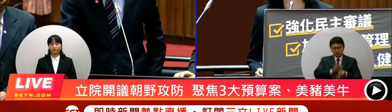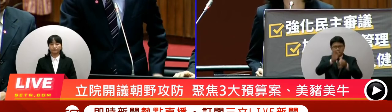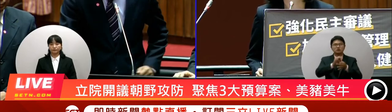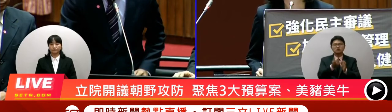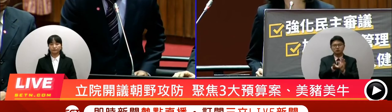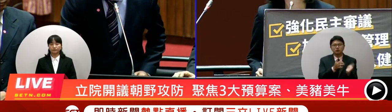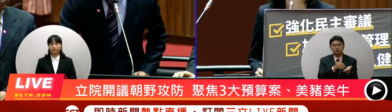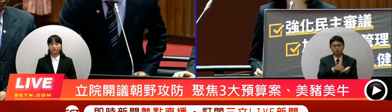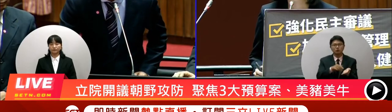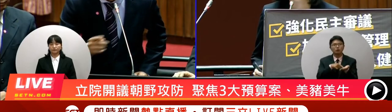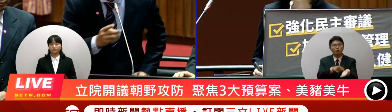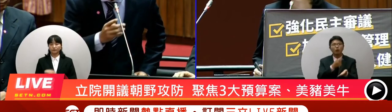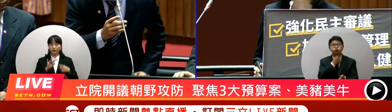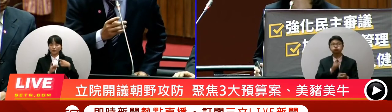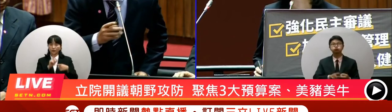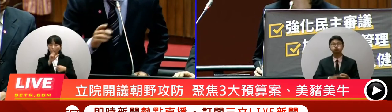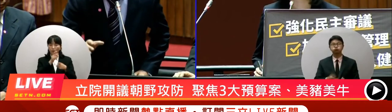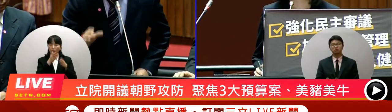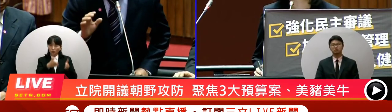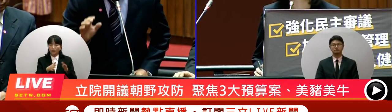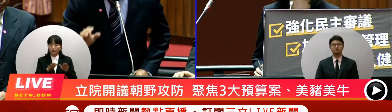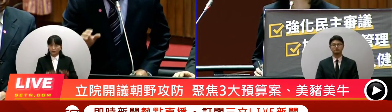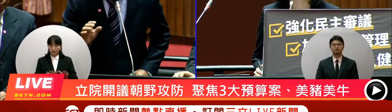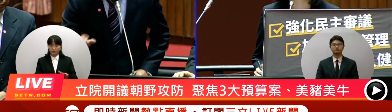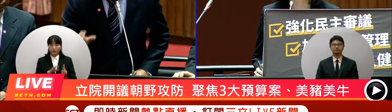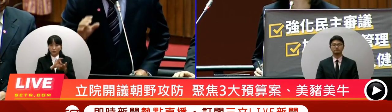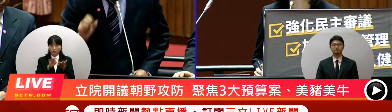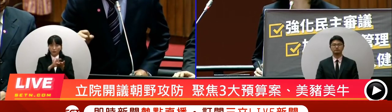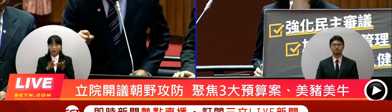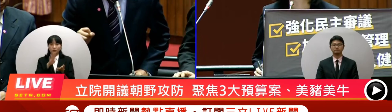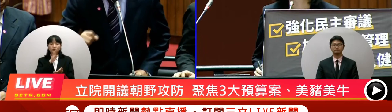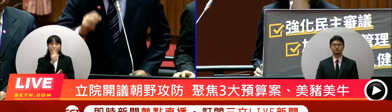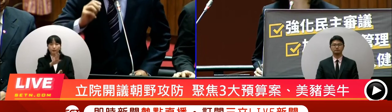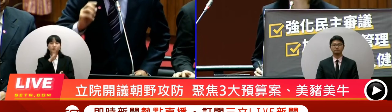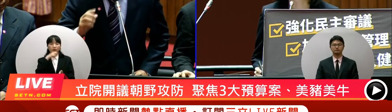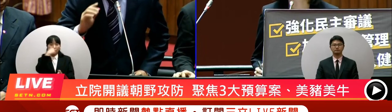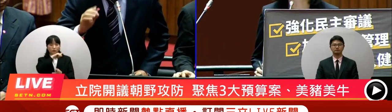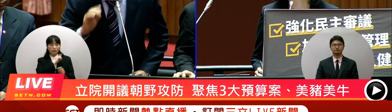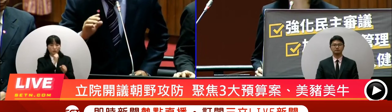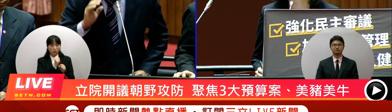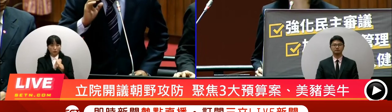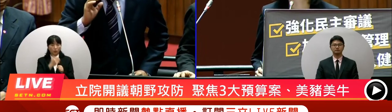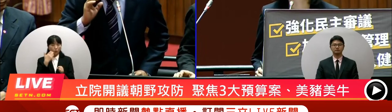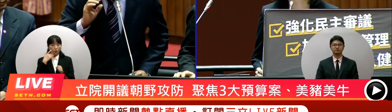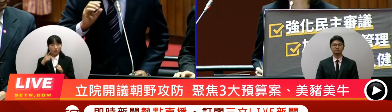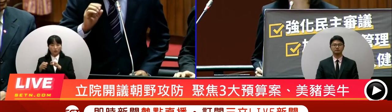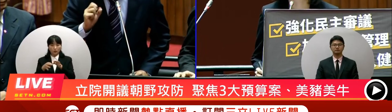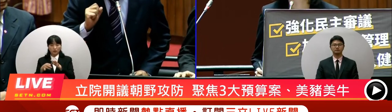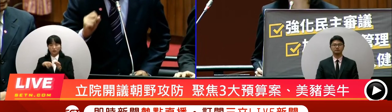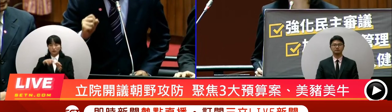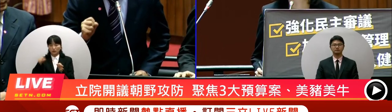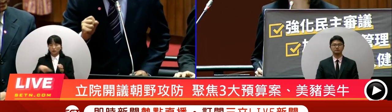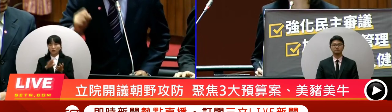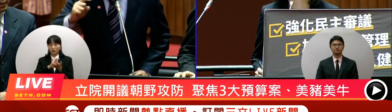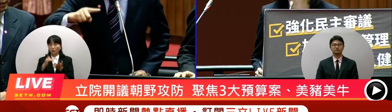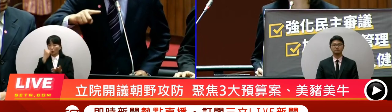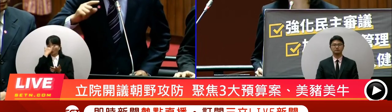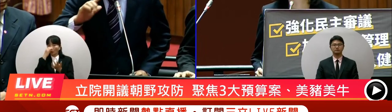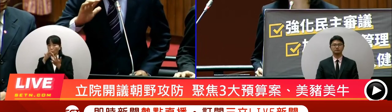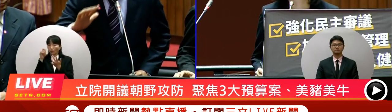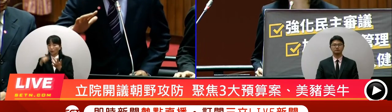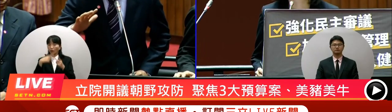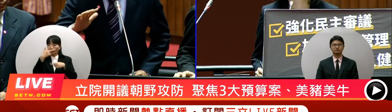列嘛。 六成是针对现在使用的食材是国产的，那食材业者在用所谓的猪肉的时候，他